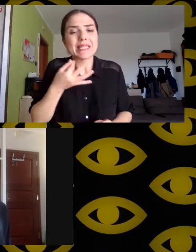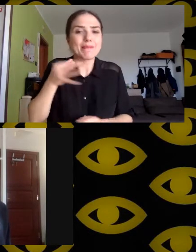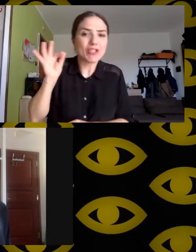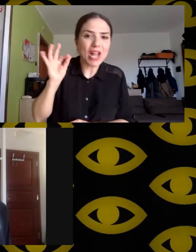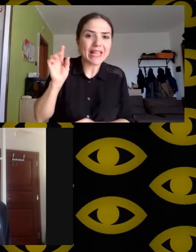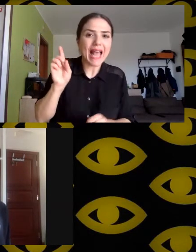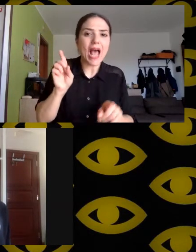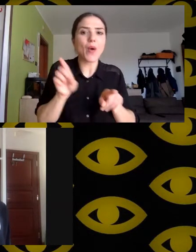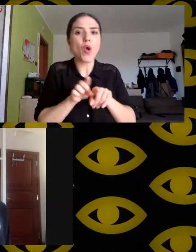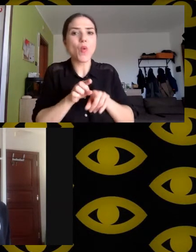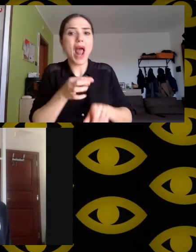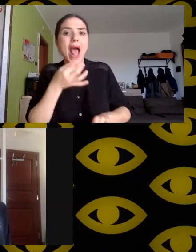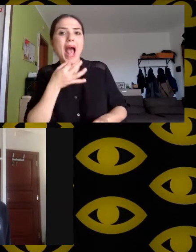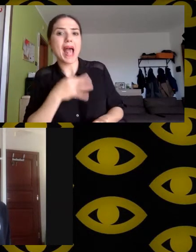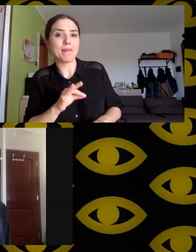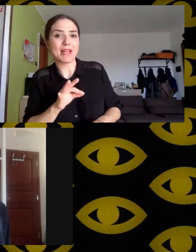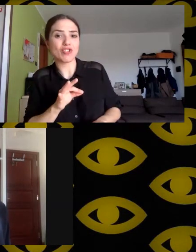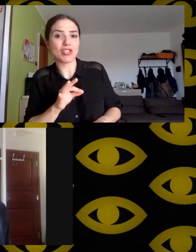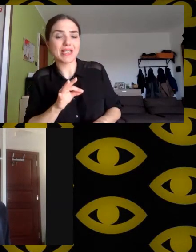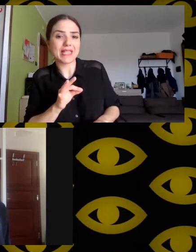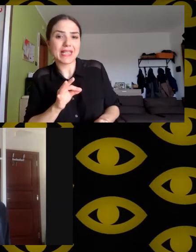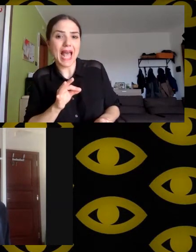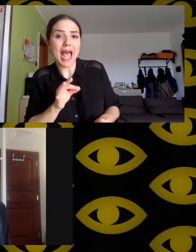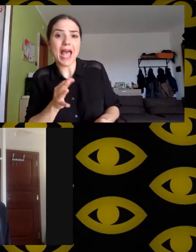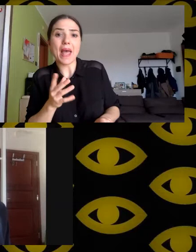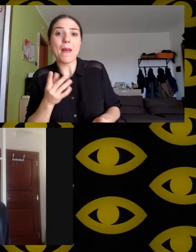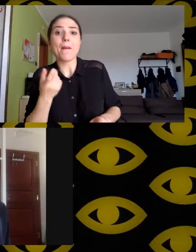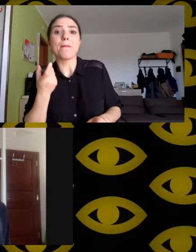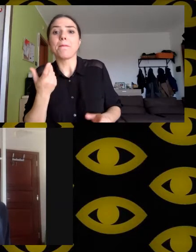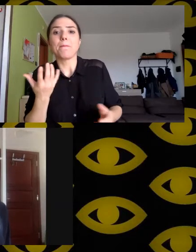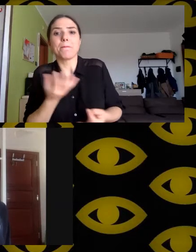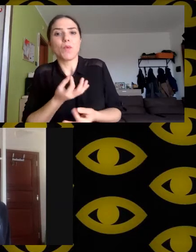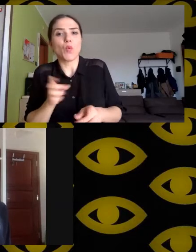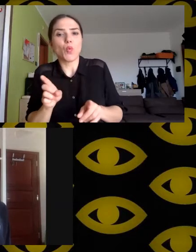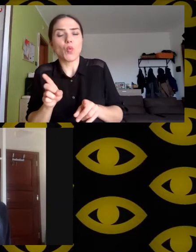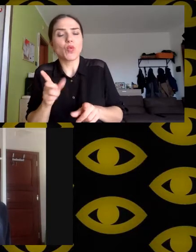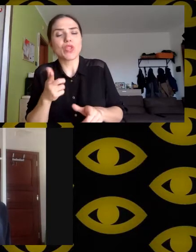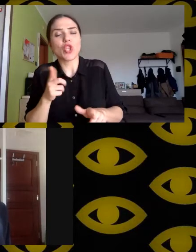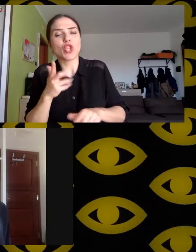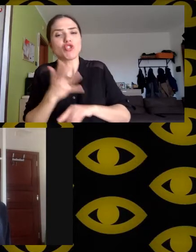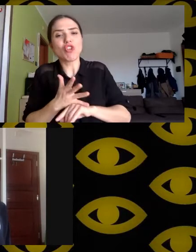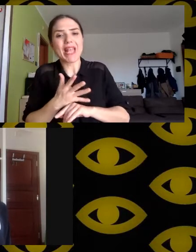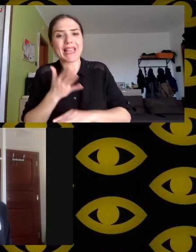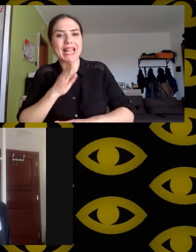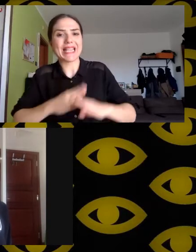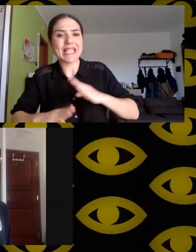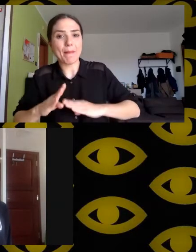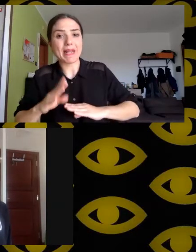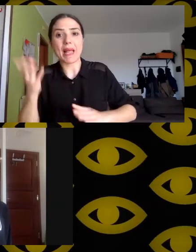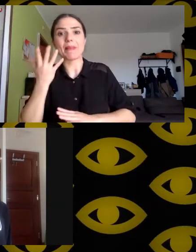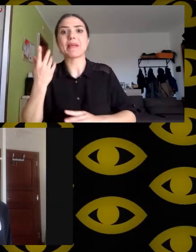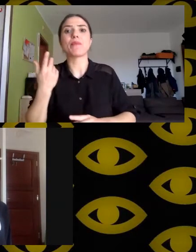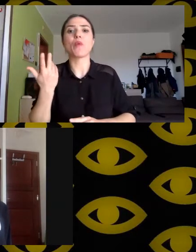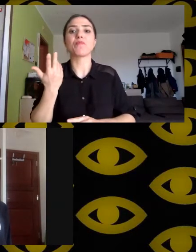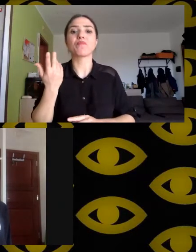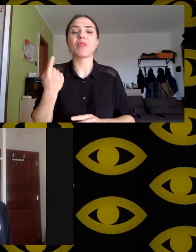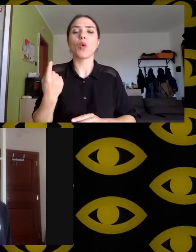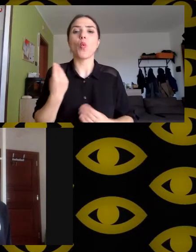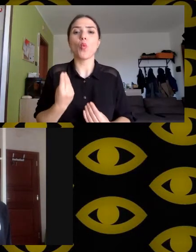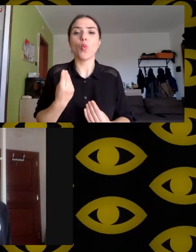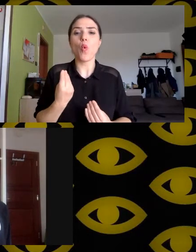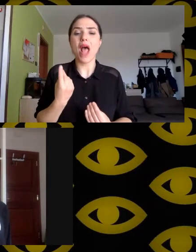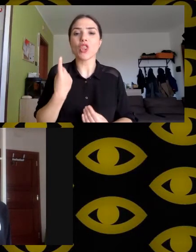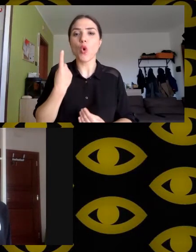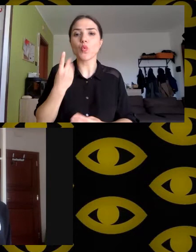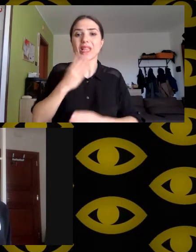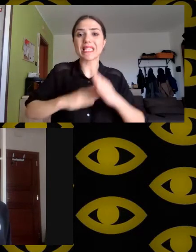una disabilità. Quindi l'idea che si applauda o si rende più importante un'azione fatta